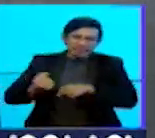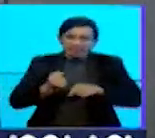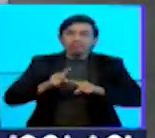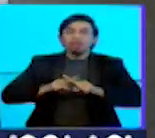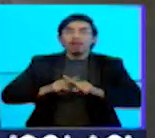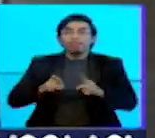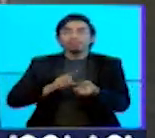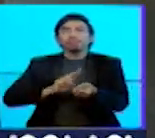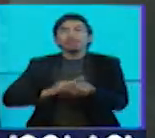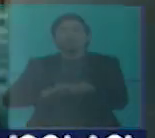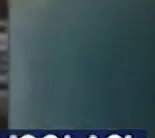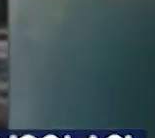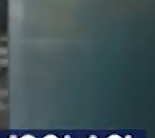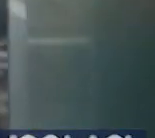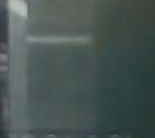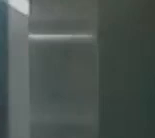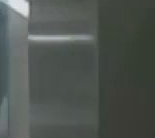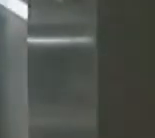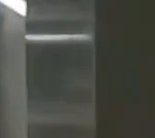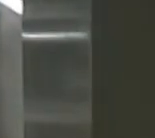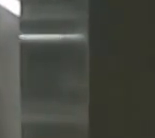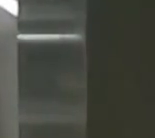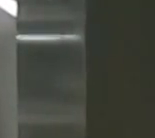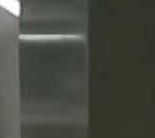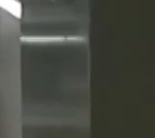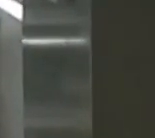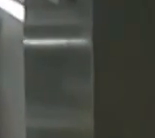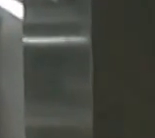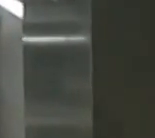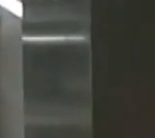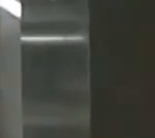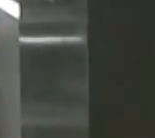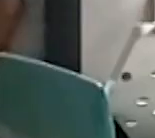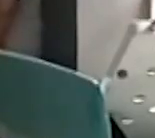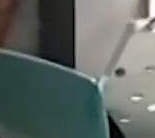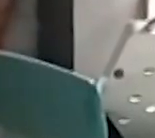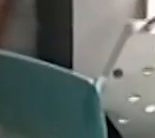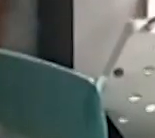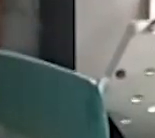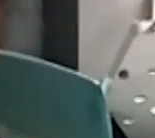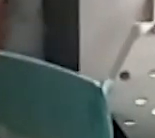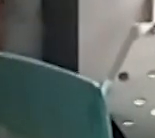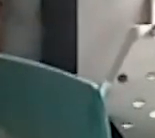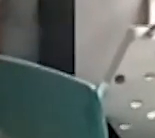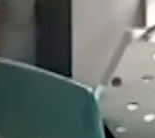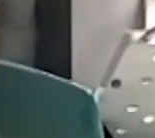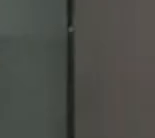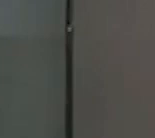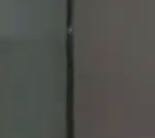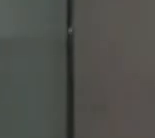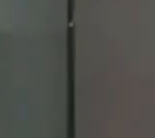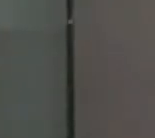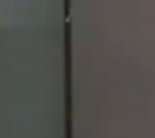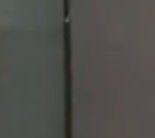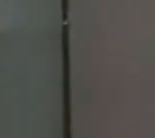dan menyerang seorang perawat. Setelah dibujuk, akhirnya pasien bersedia kembali ke ruang isolasi. Menurut pihak